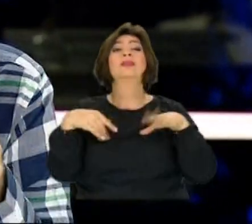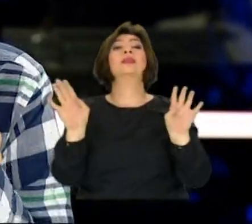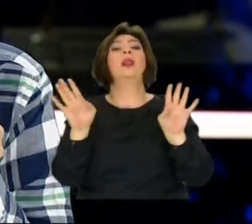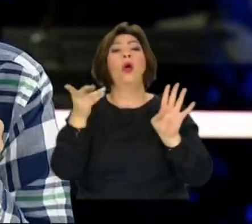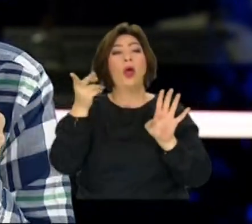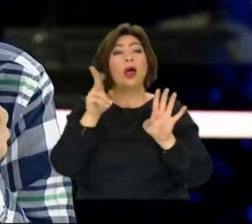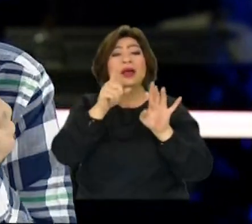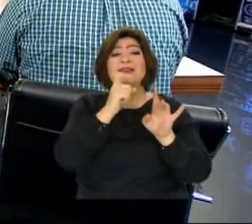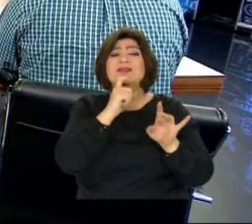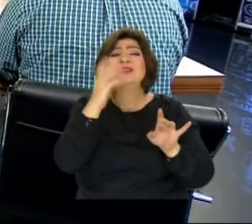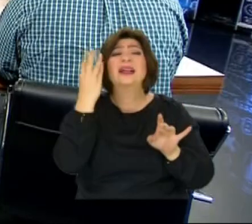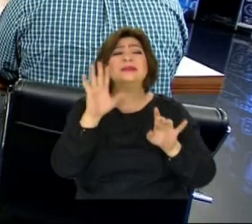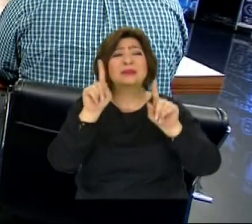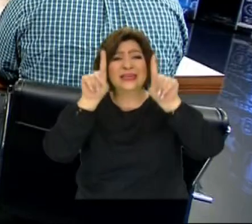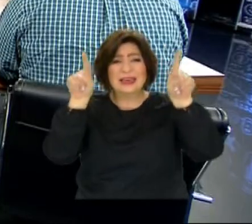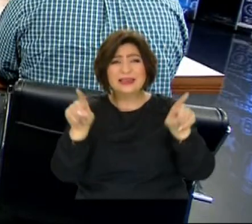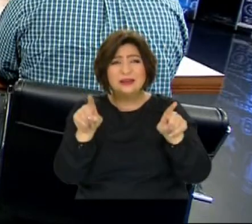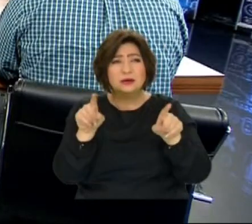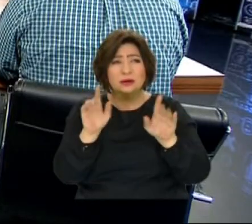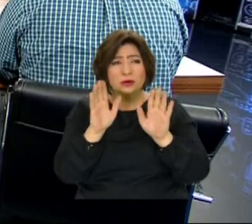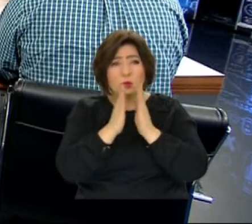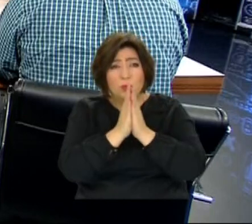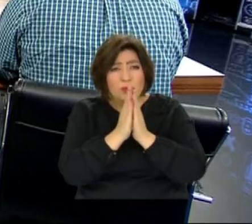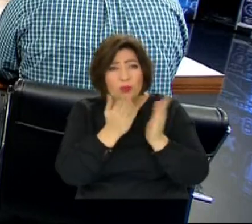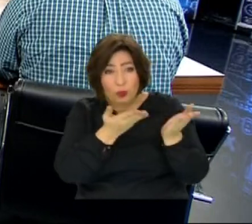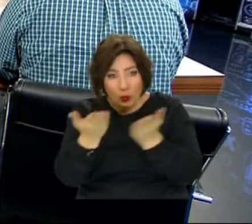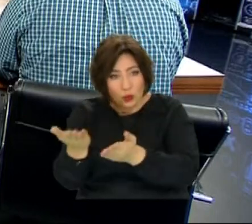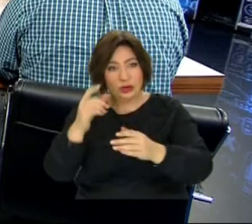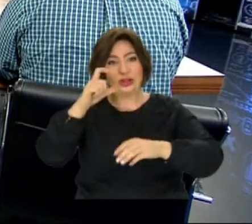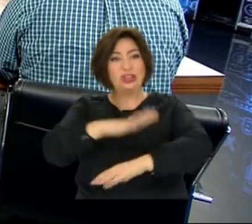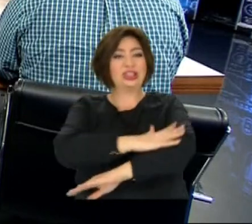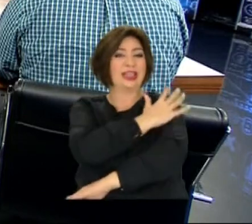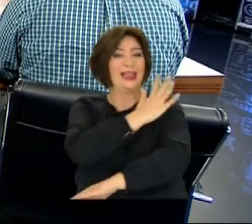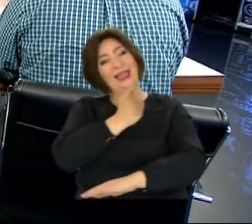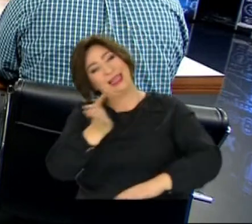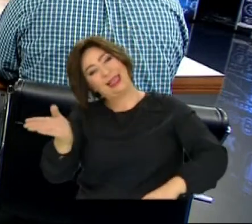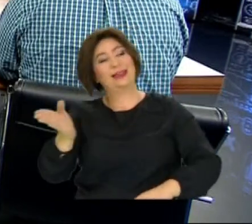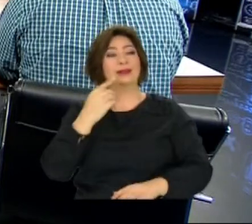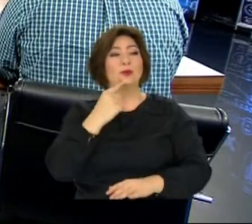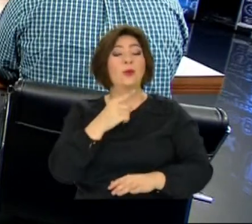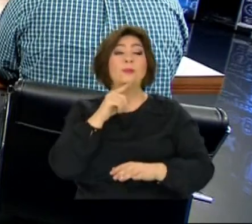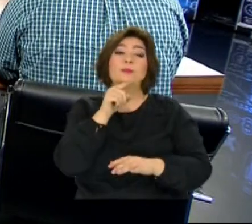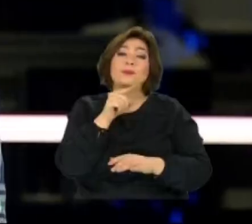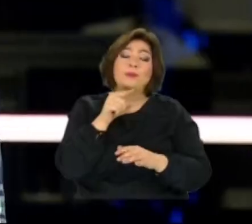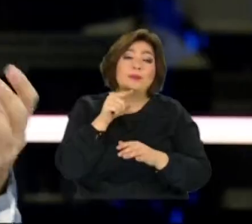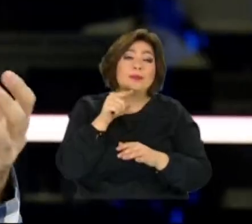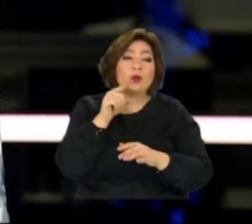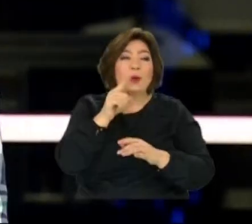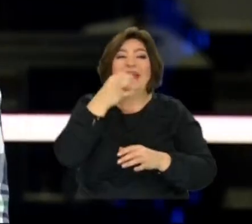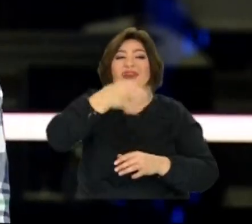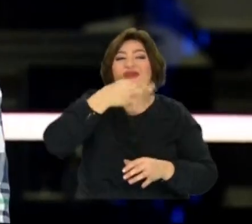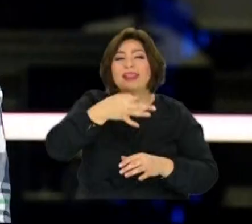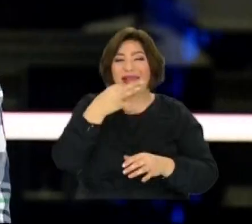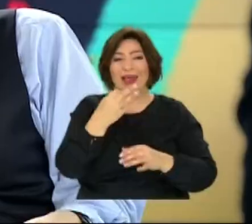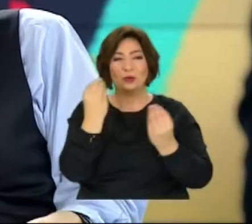Pardon, burada yanlış anlaşılmasa bir buyurun parantez açmam. Buyurun cennete girin mi? Buyurun cennete girin. Yani onlara vaat edilen şeyi ifade ediyor. Ama yani hemen zamanlı